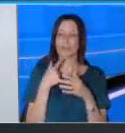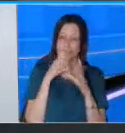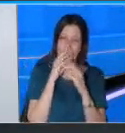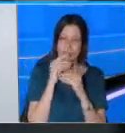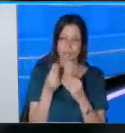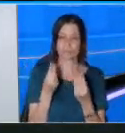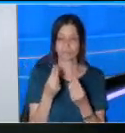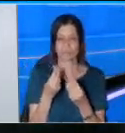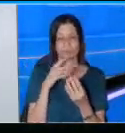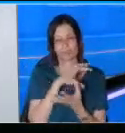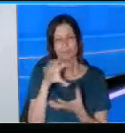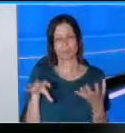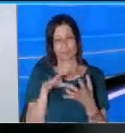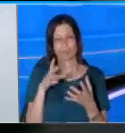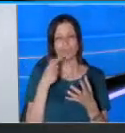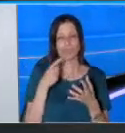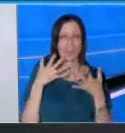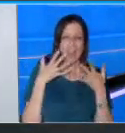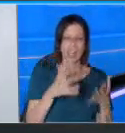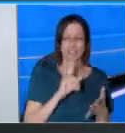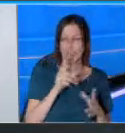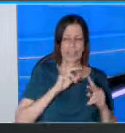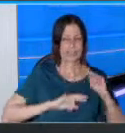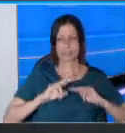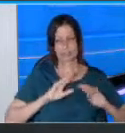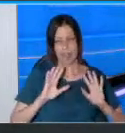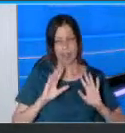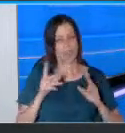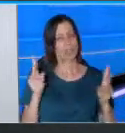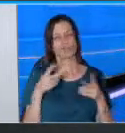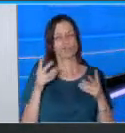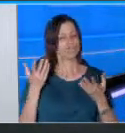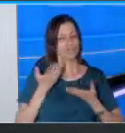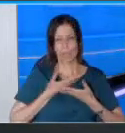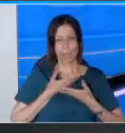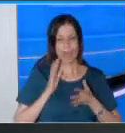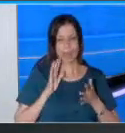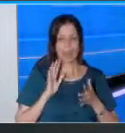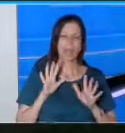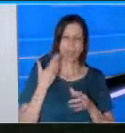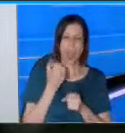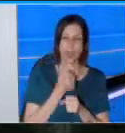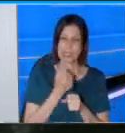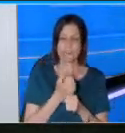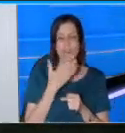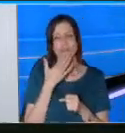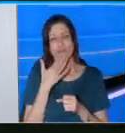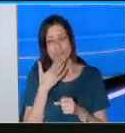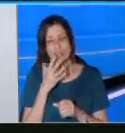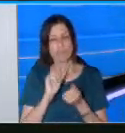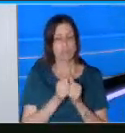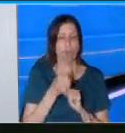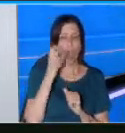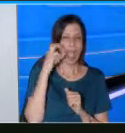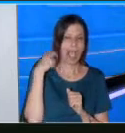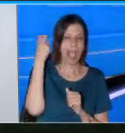זה. המהומות והאלים, שזה בלתי נסבל, בלתי קביל, האם מבצעים אותם יהודים או האם מבצעים אותם